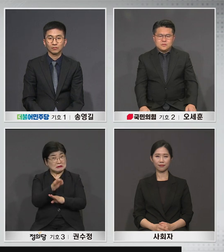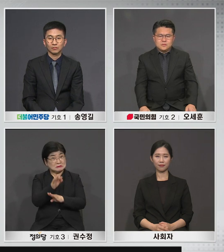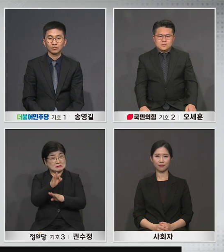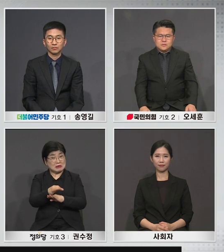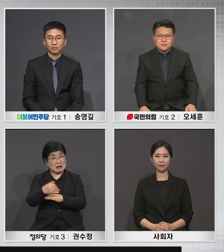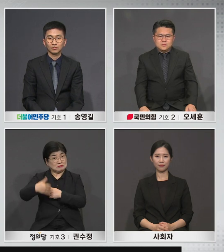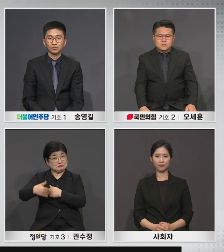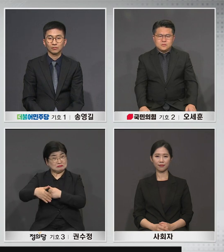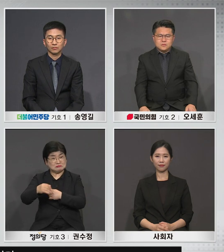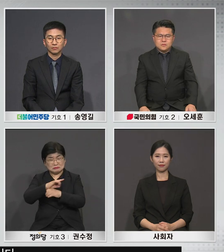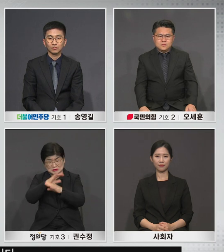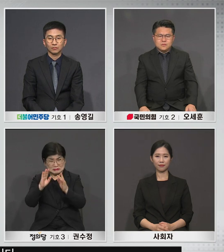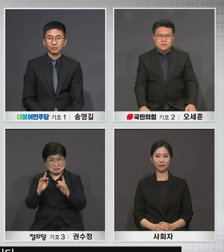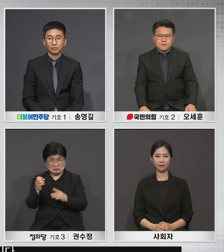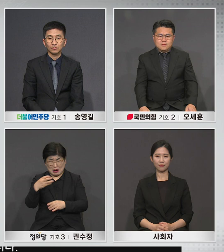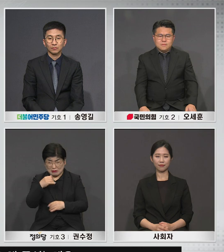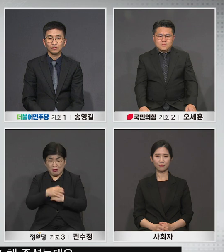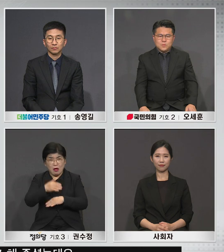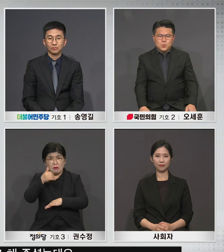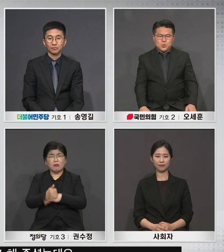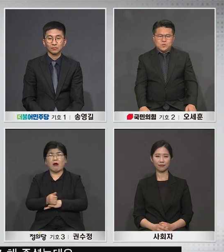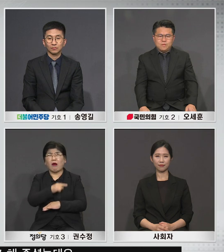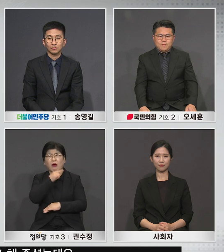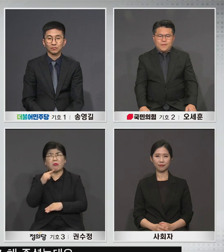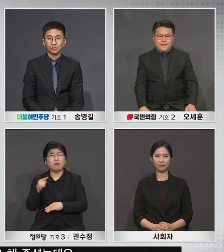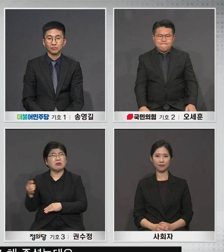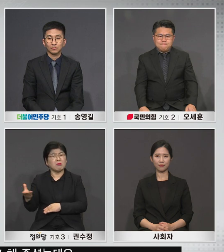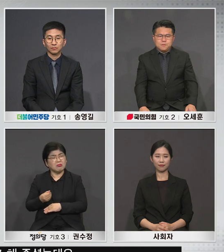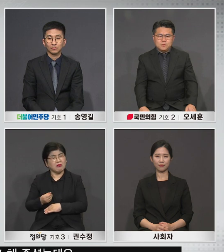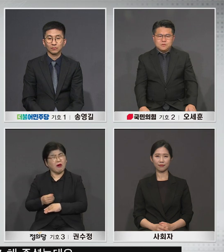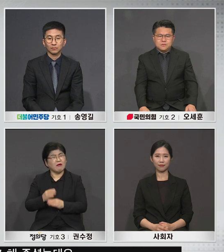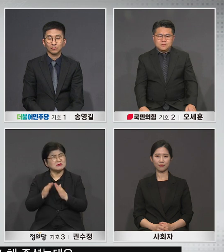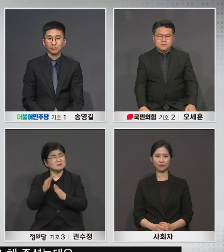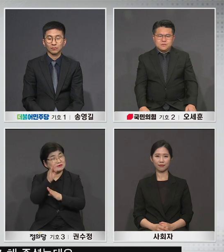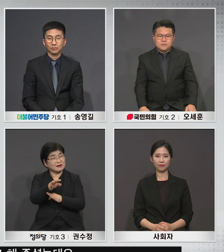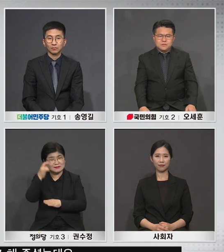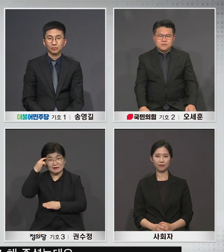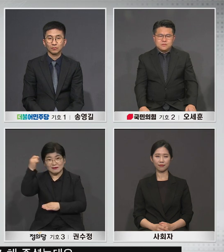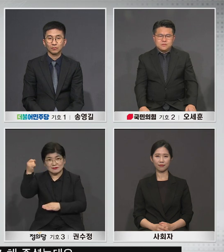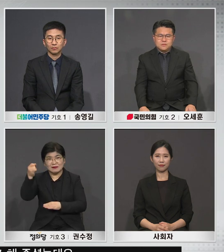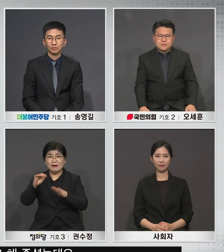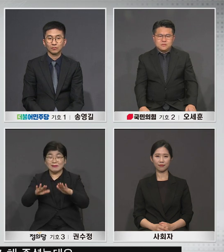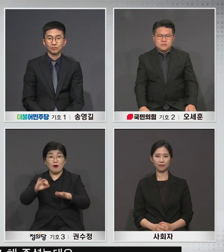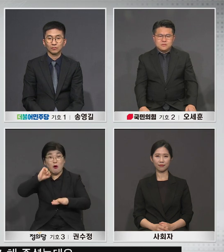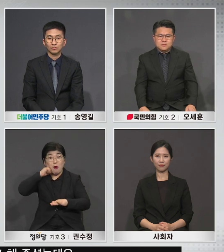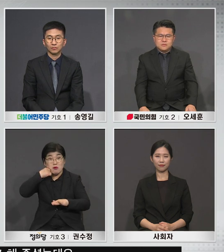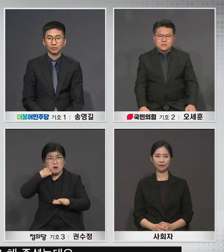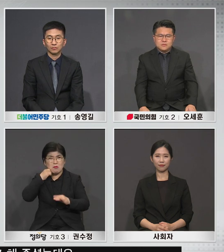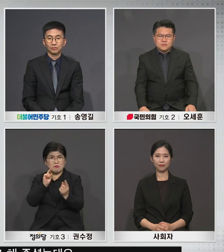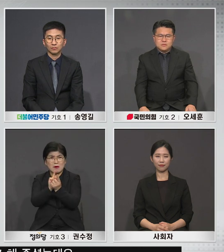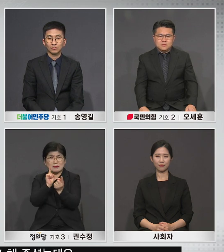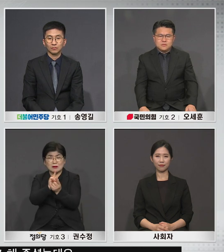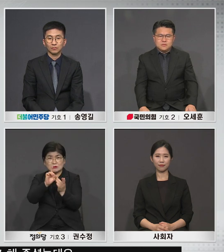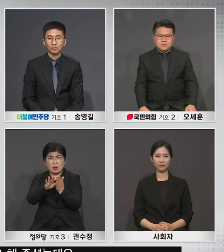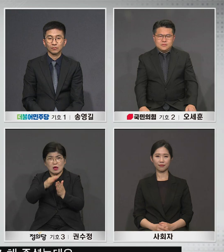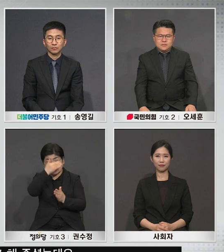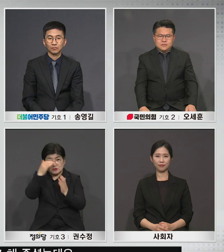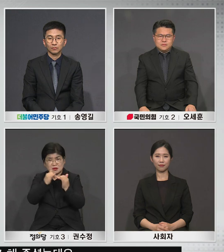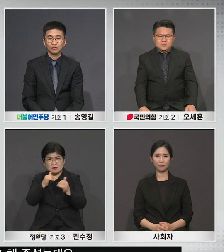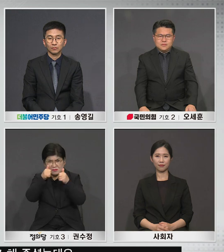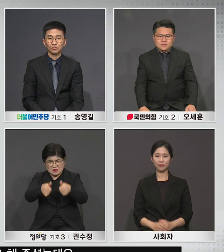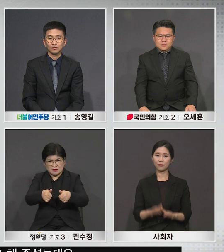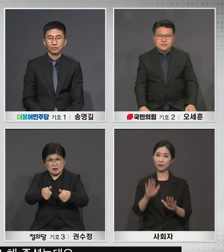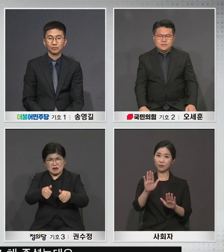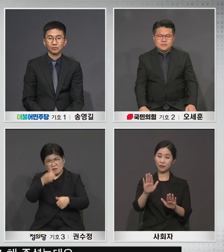그런데 빚 내서 집 사야 되겠구나라고 생각하고 지금 이 어려움을 맞닥뜨리고 있는 청년들에게 사과하셔야 되는 거 아닙니까? 이